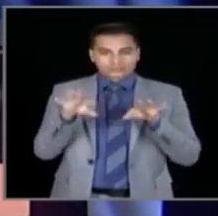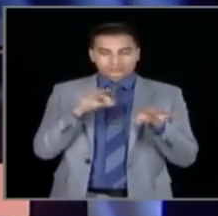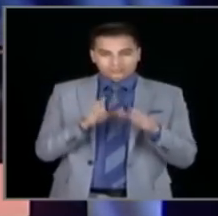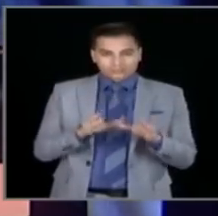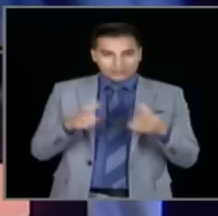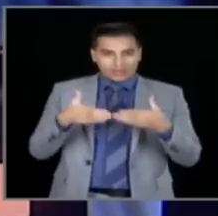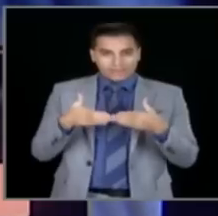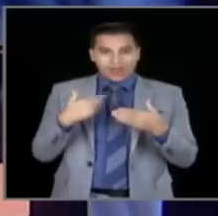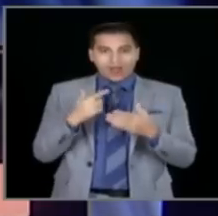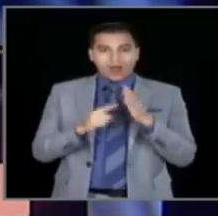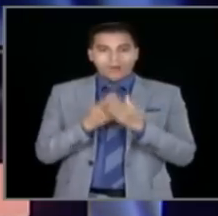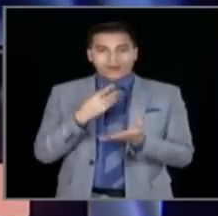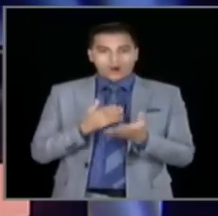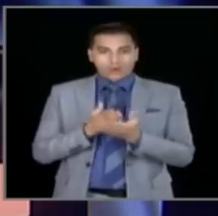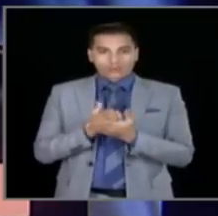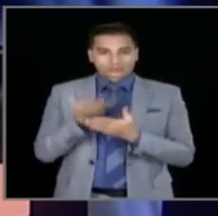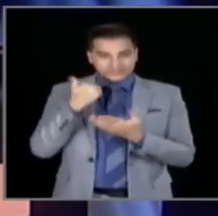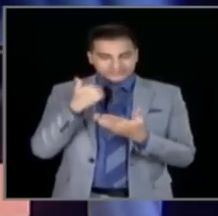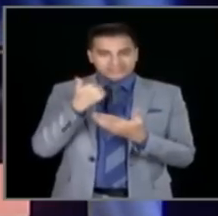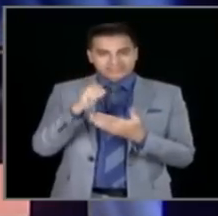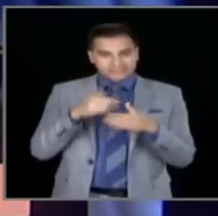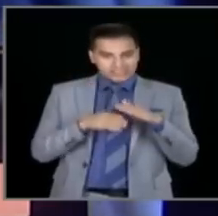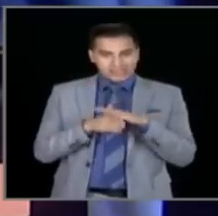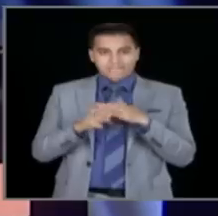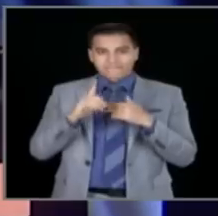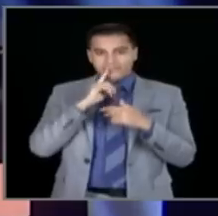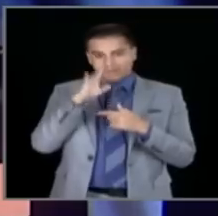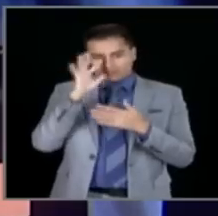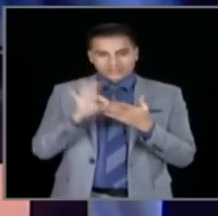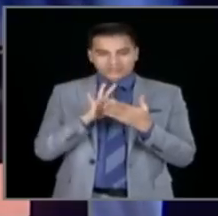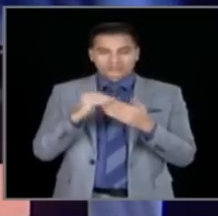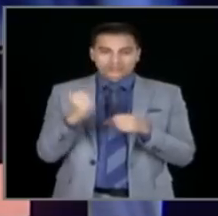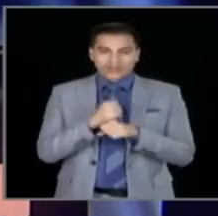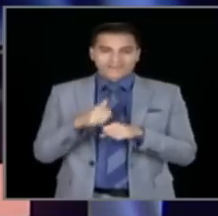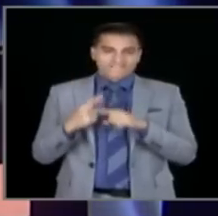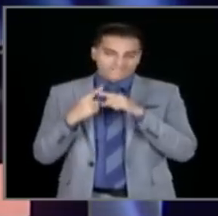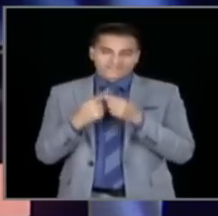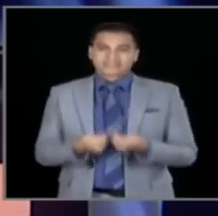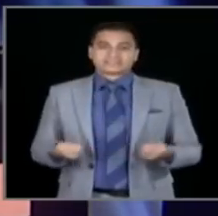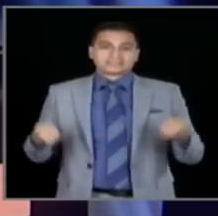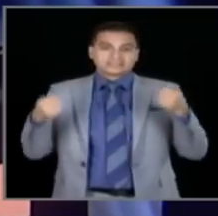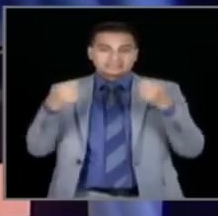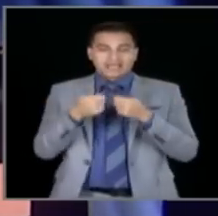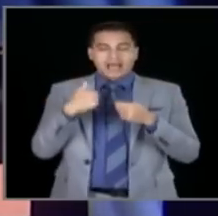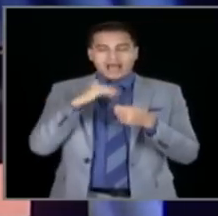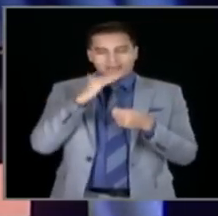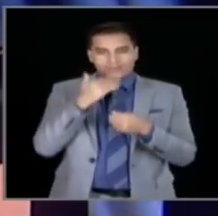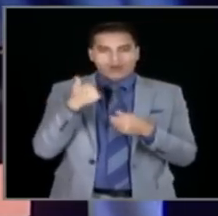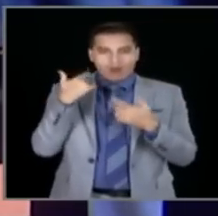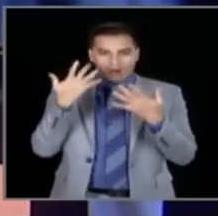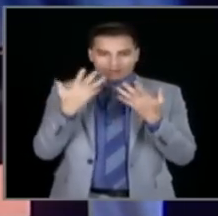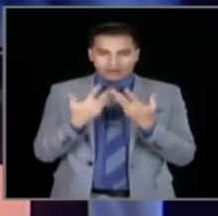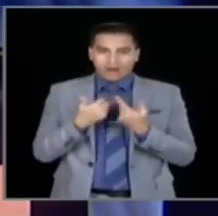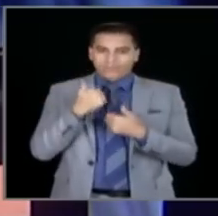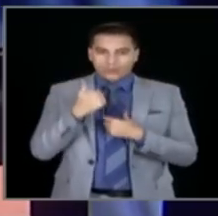مرة نقدم ان احنا ندخل للعواقر، احنا قدمنا قبل كده واشتغلنا على نفسنا بقى، والحمد لله احنا من اكتر الناس اللي جابت